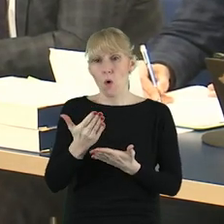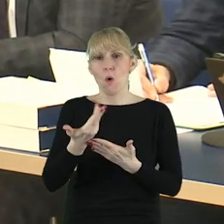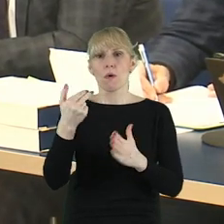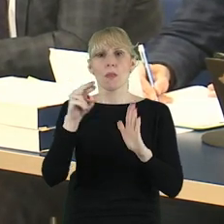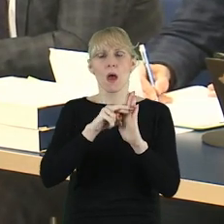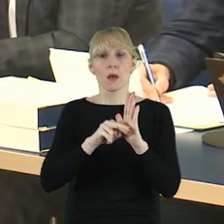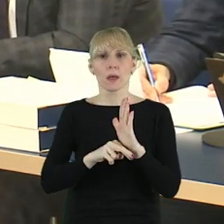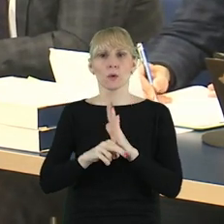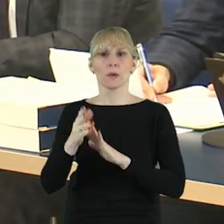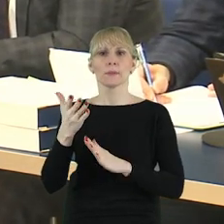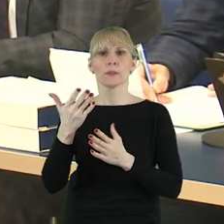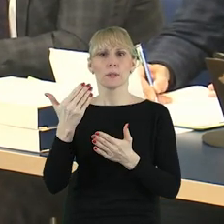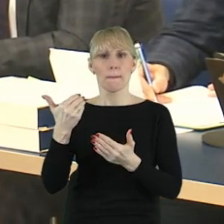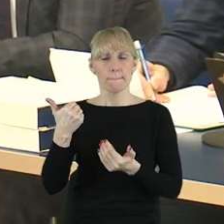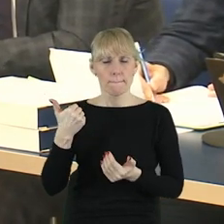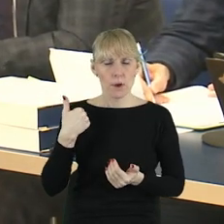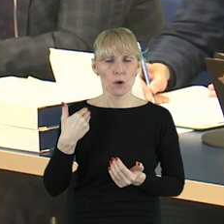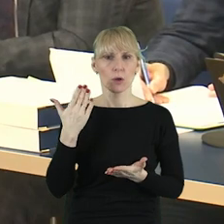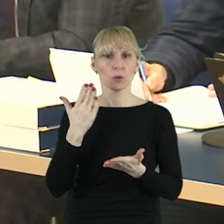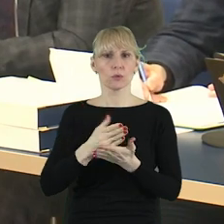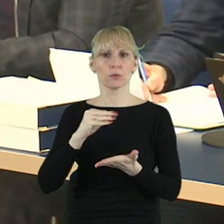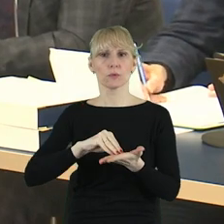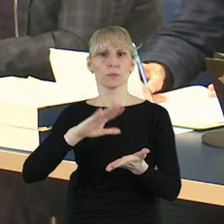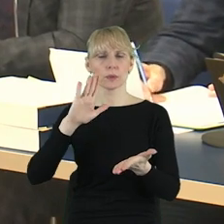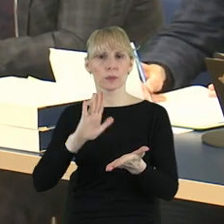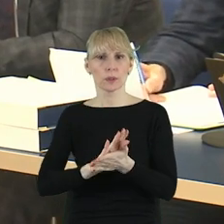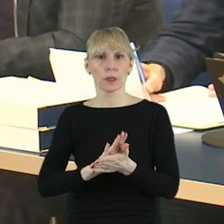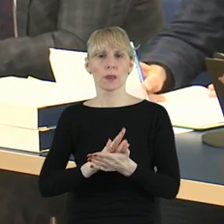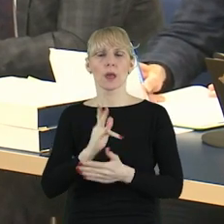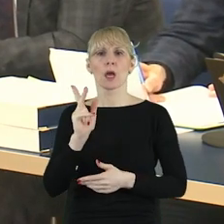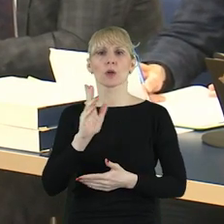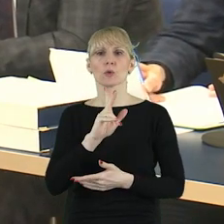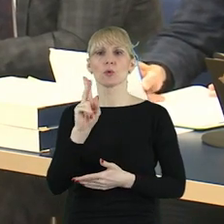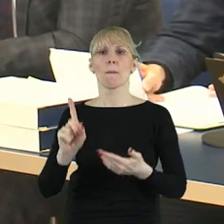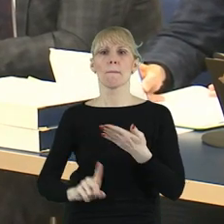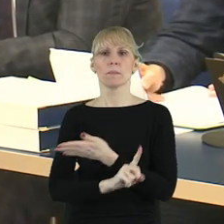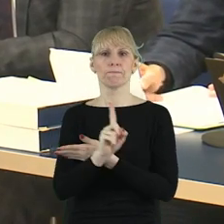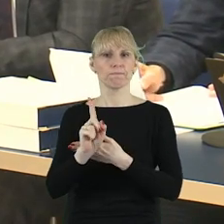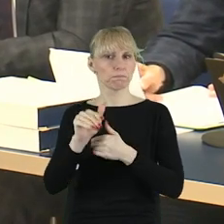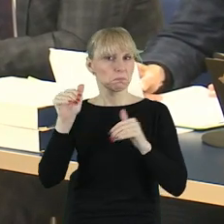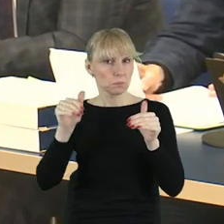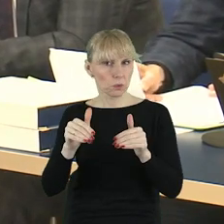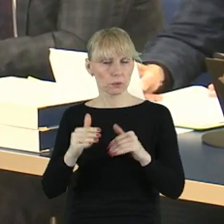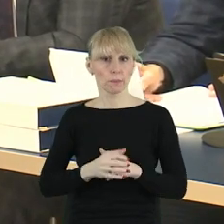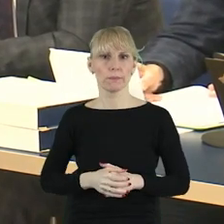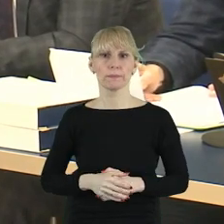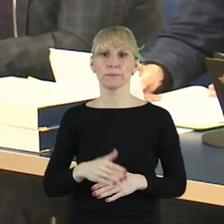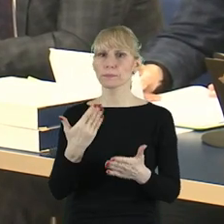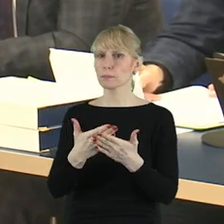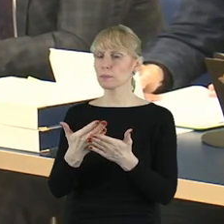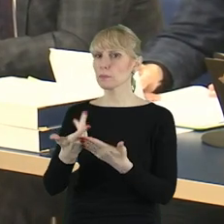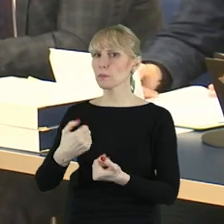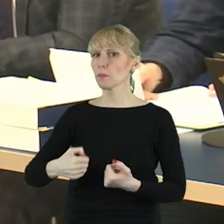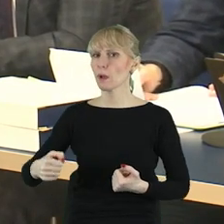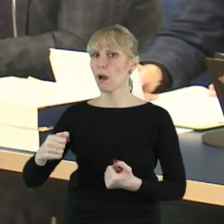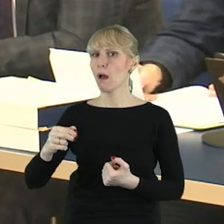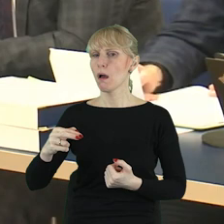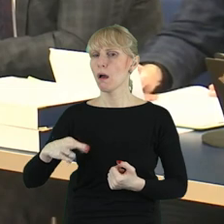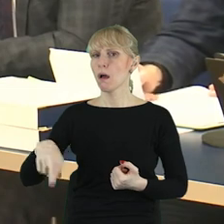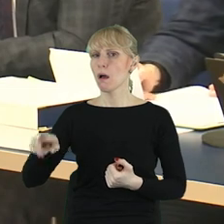przedstawicielskich i wypadałoby, aby radni wnioskodawcy szanowali obowiązujące w naszym kraju i